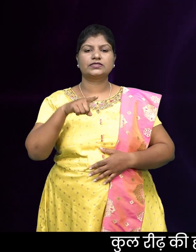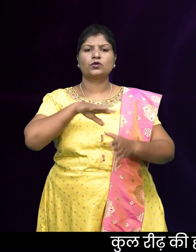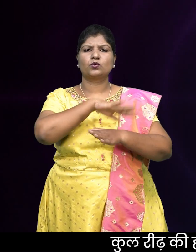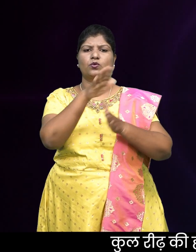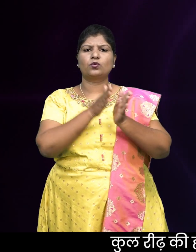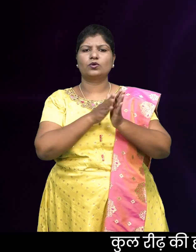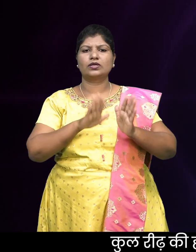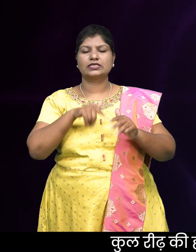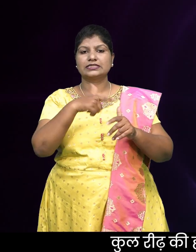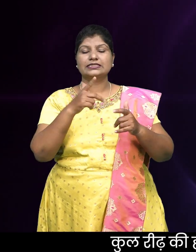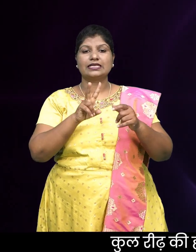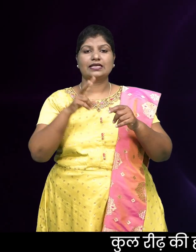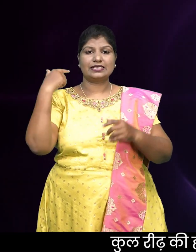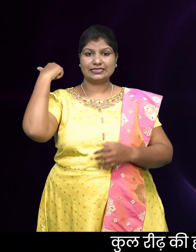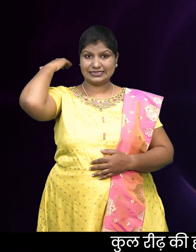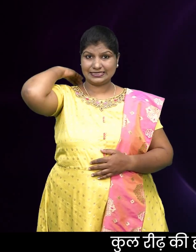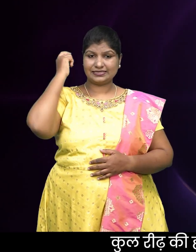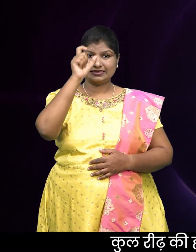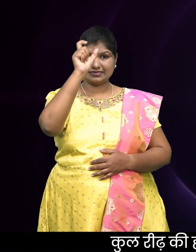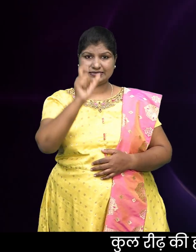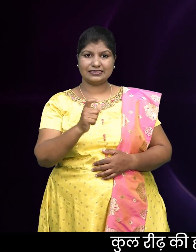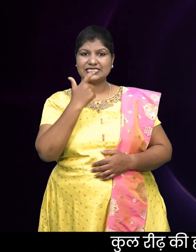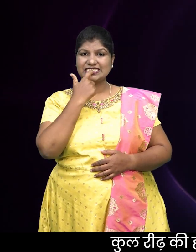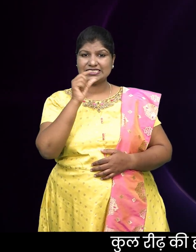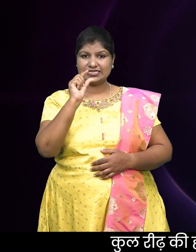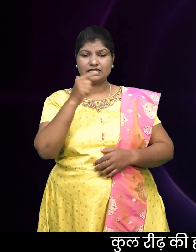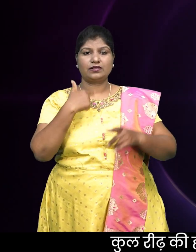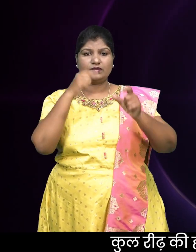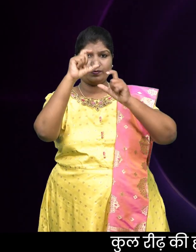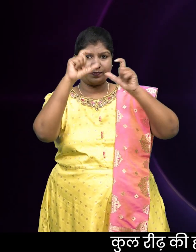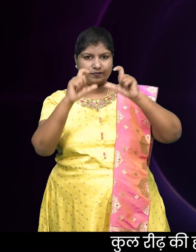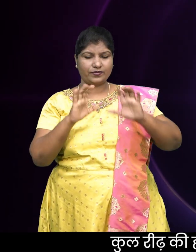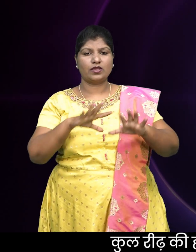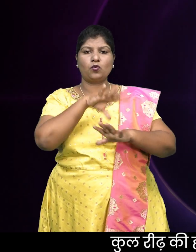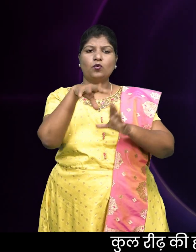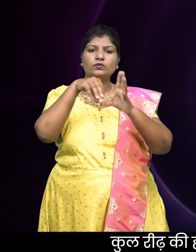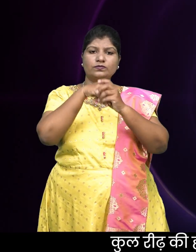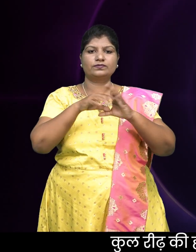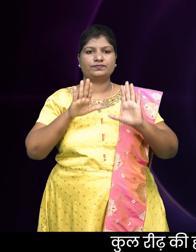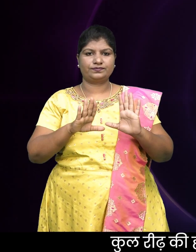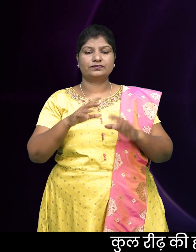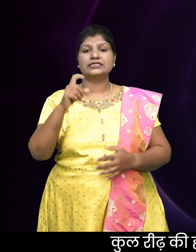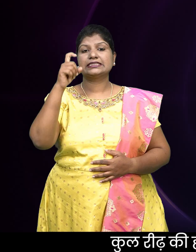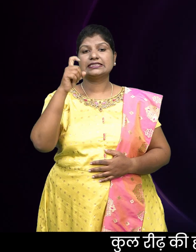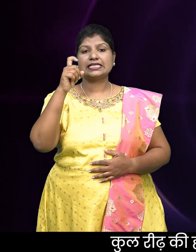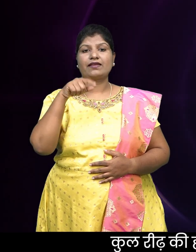कुल रीढ़ की हड्डी में 7 ग्रीवा कशेरुका, 12 काट कशेरुका,